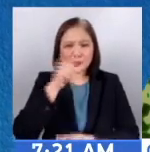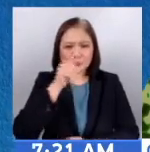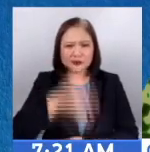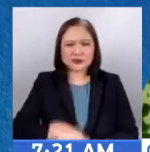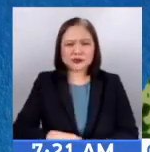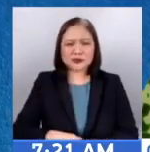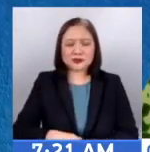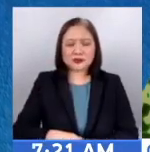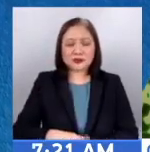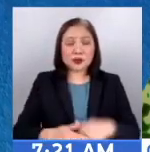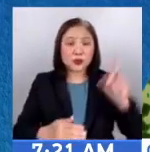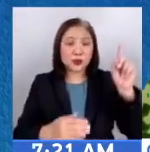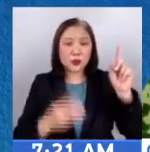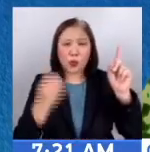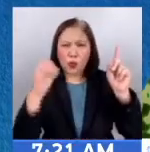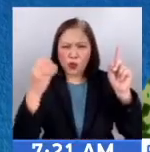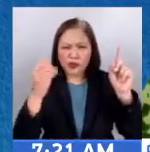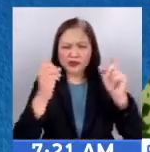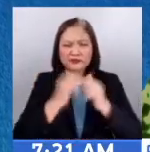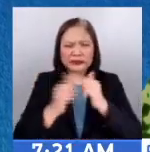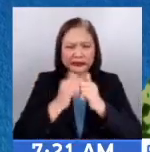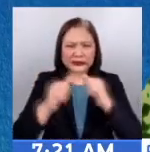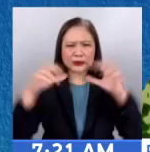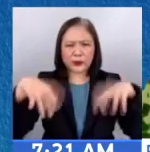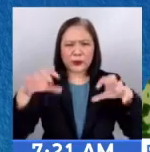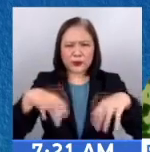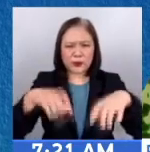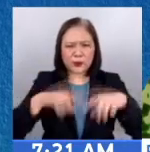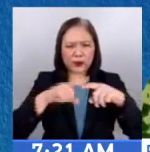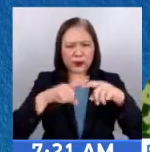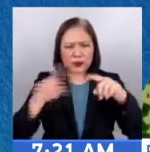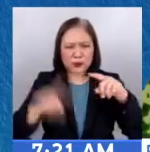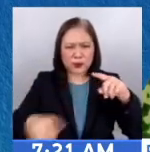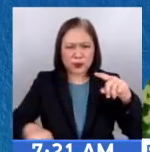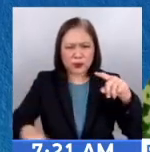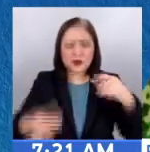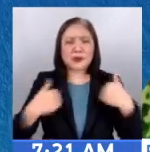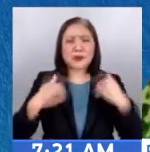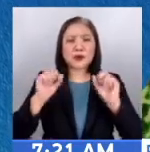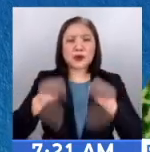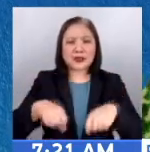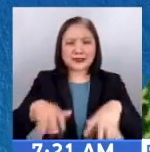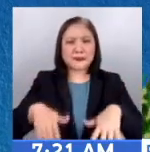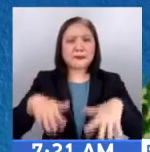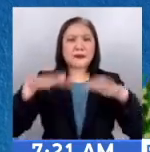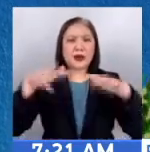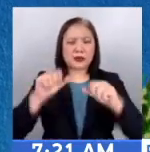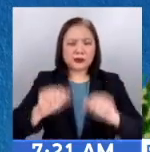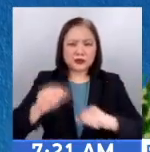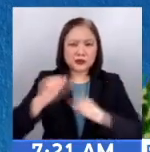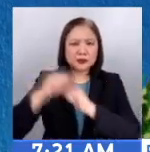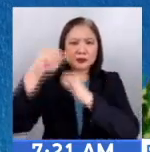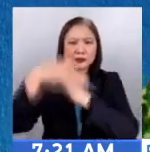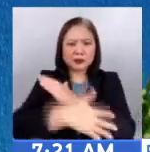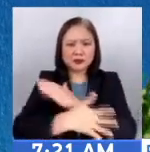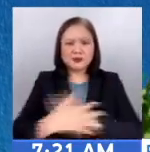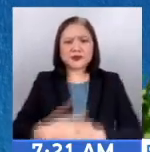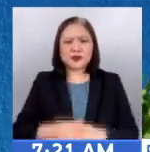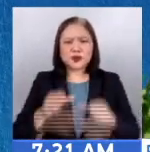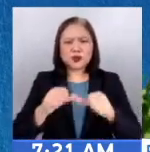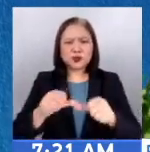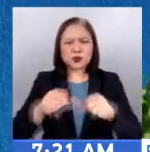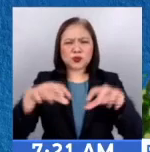yan yung mga intense thunderstorms na pwede pong magdala ng mga baha at landslide. Magtutuloy-tuloy yung mga pag-ulan na yan hanggang mamayang